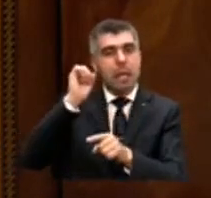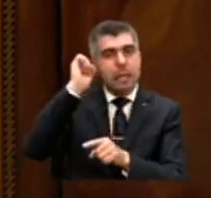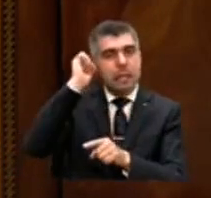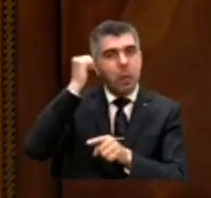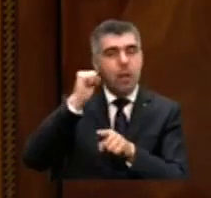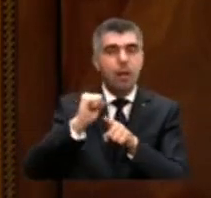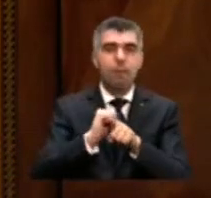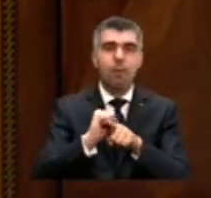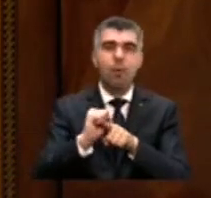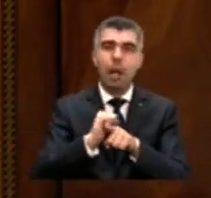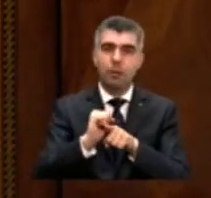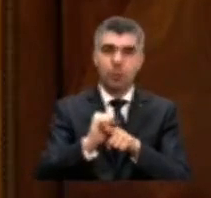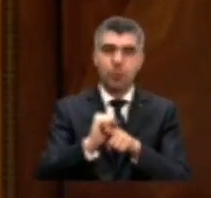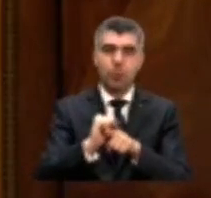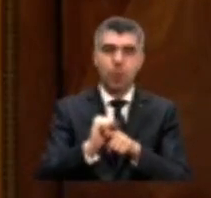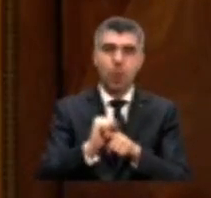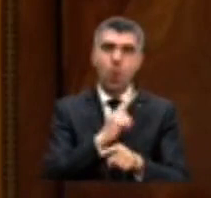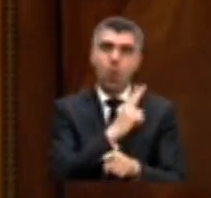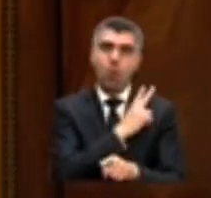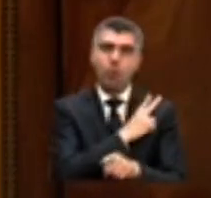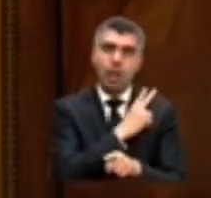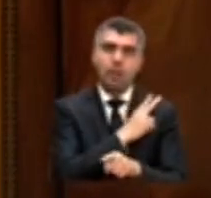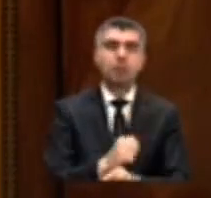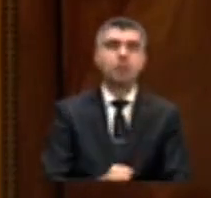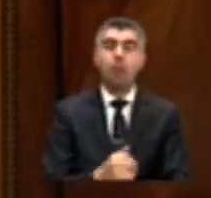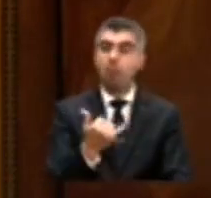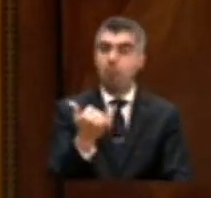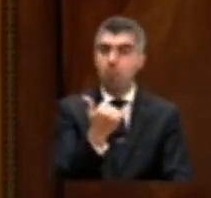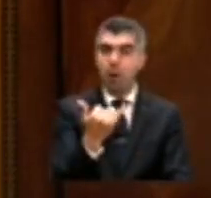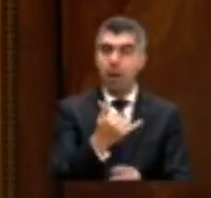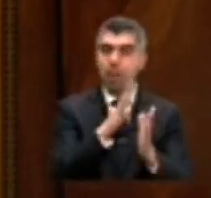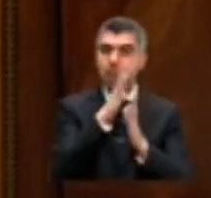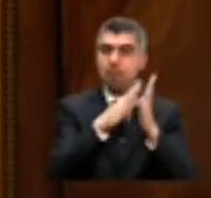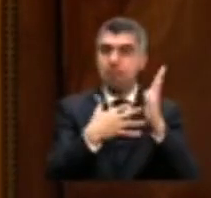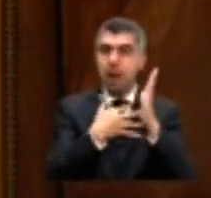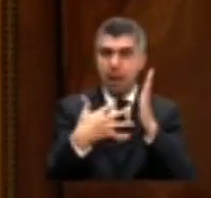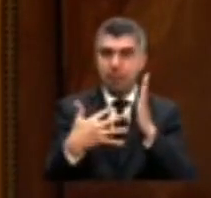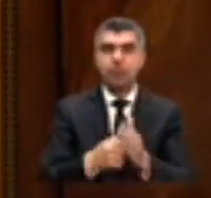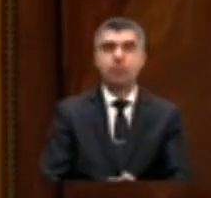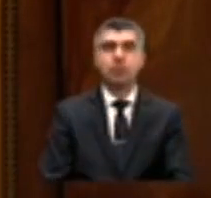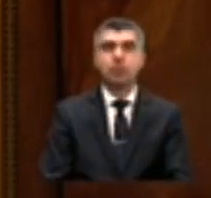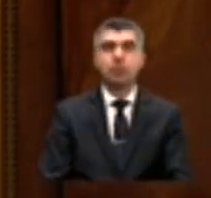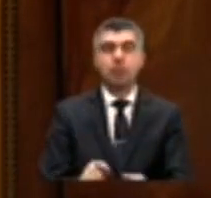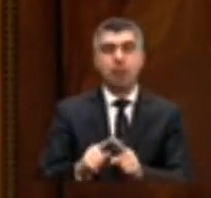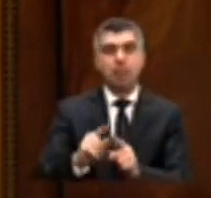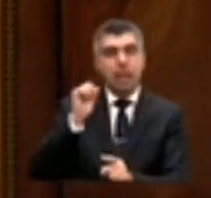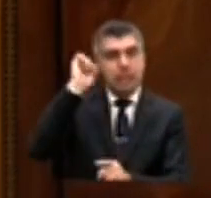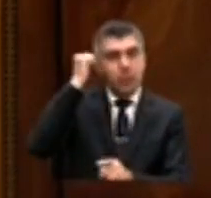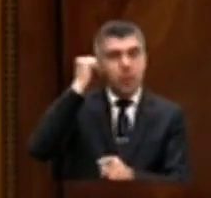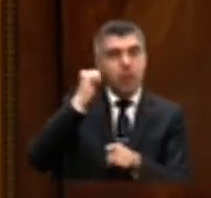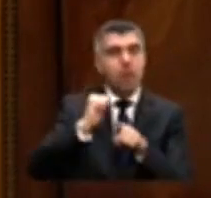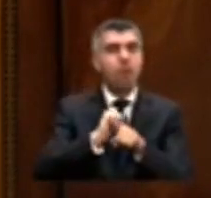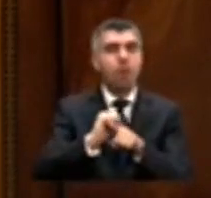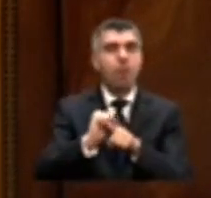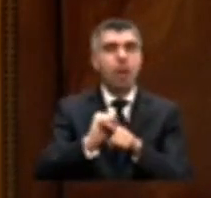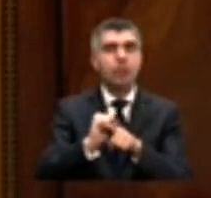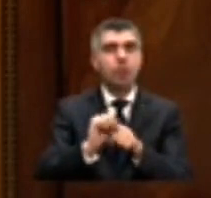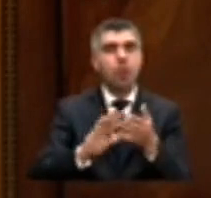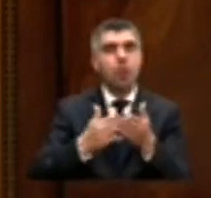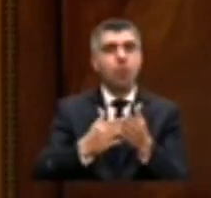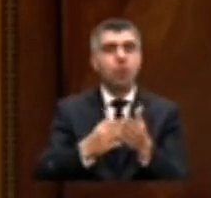لهيئة التعليم، وتتجلى أهم ركائز هذه الخطة في خلق تكوين انتقائي ومتجدد